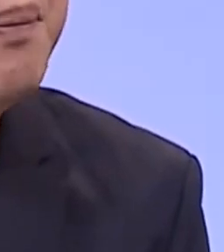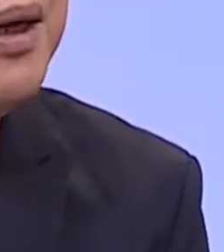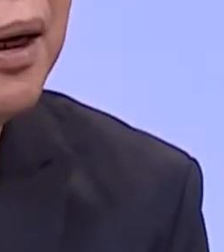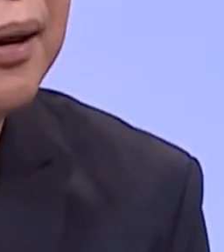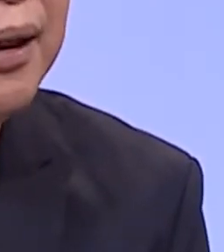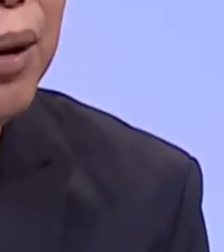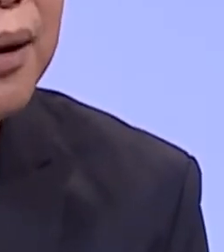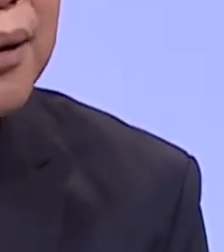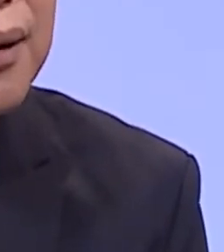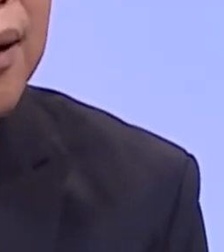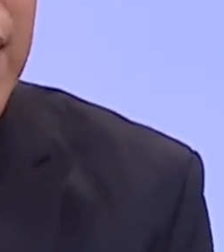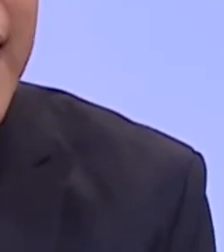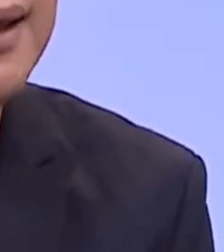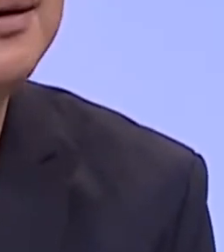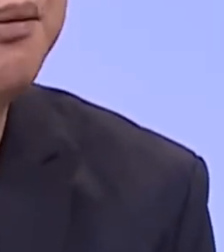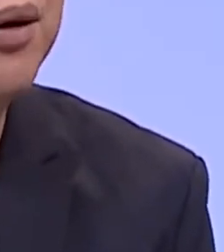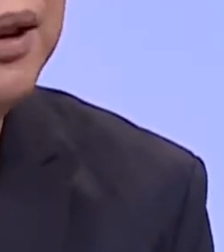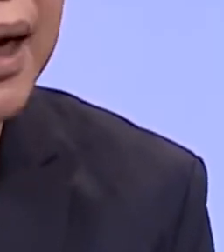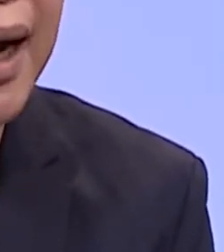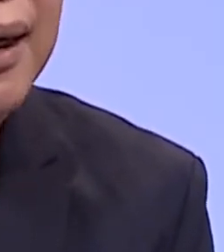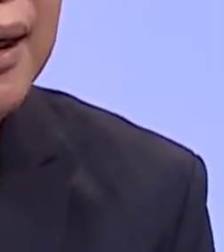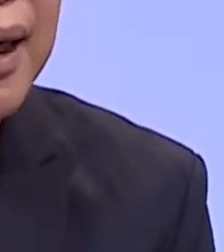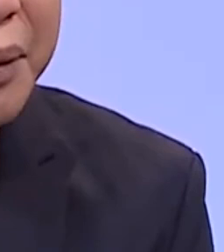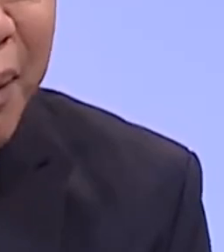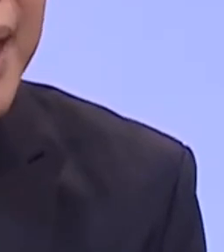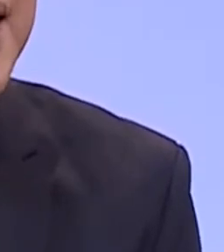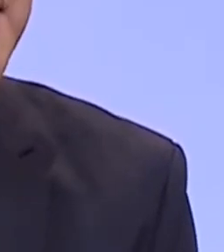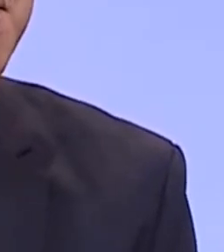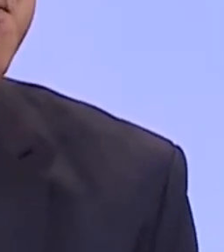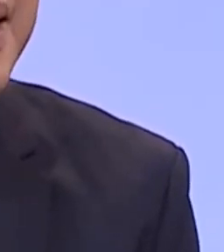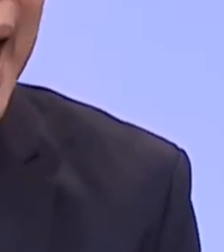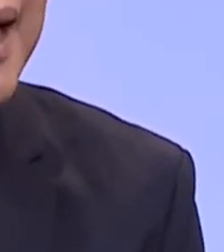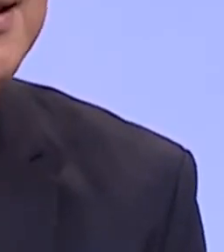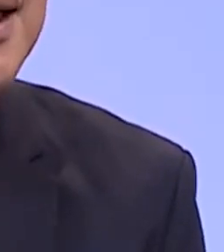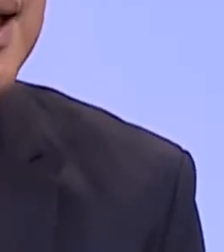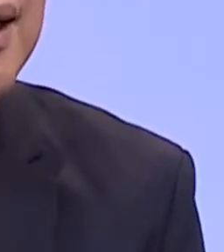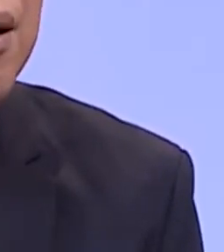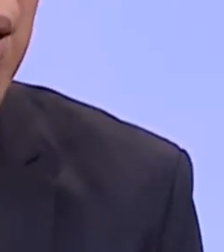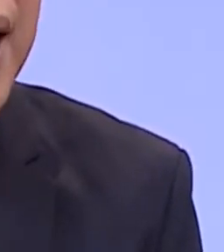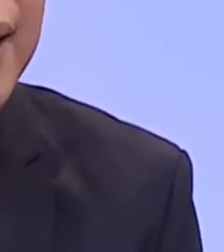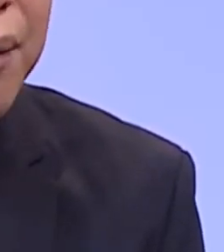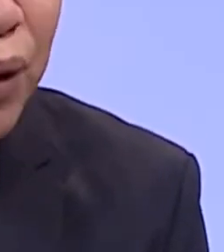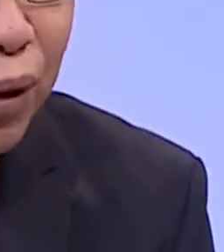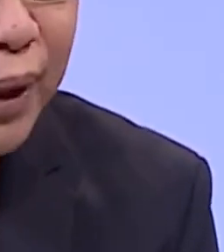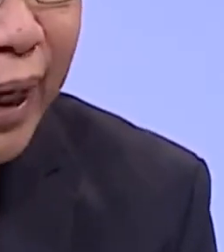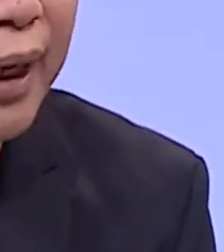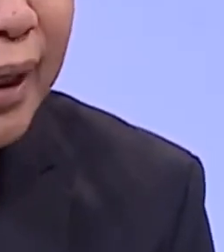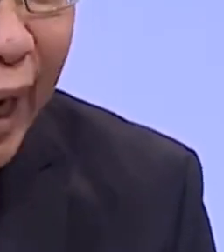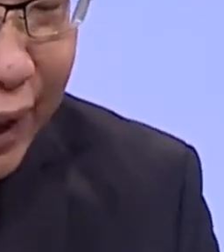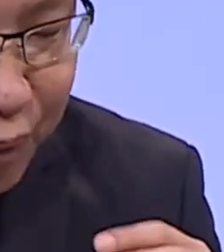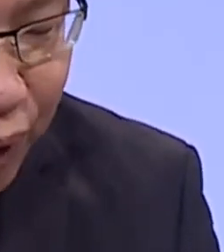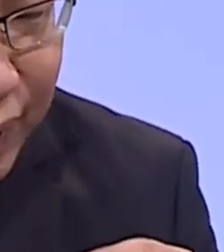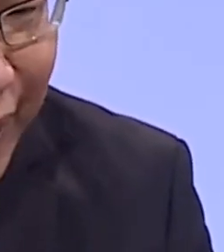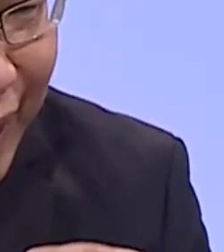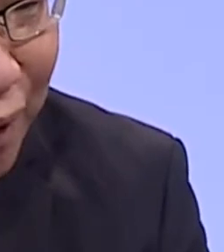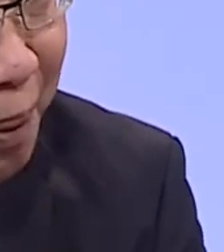การณ์มันเปลี่ยนไปเยอะในช่วงก่อนนั้นสมัยคุณยิ่งลักษณ ์ กับสมัยนี้มันต่างกันเยอะในเรื่องของการกำหนดกฎเกณฑ์